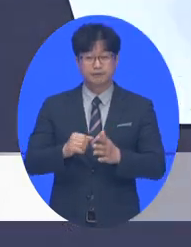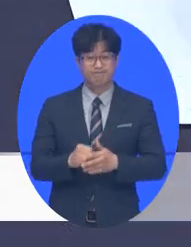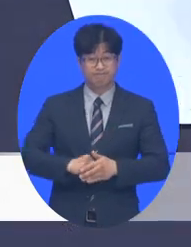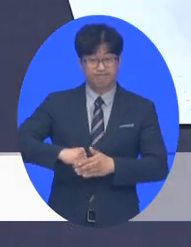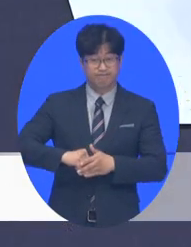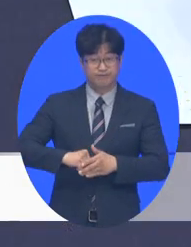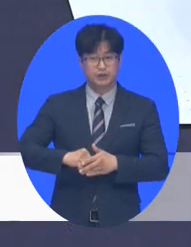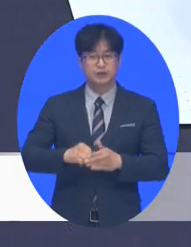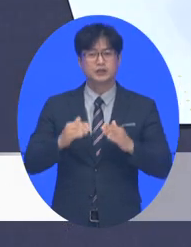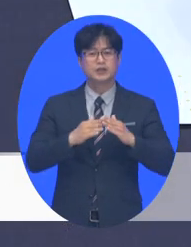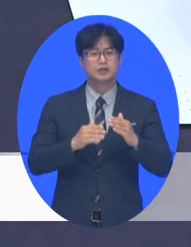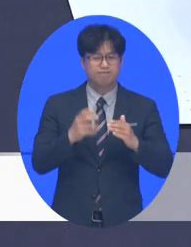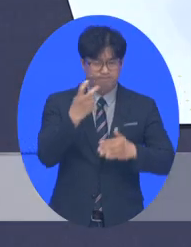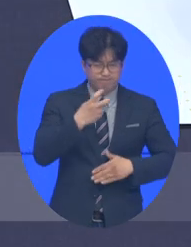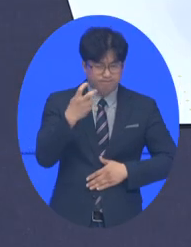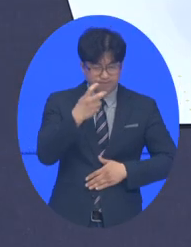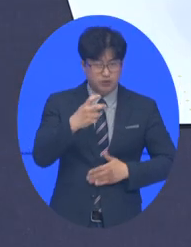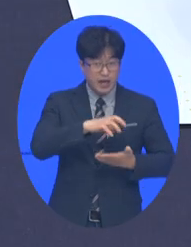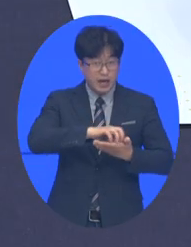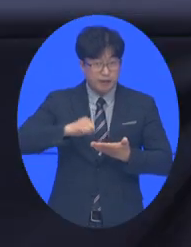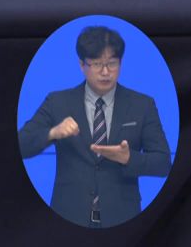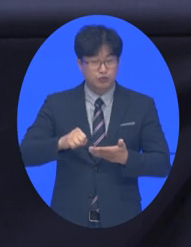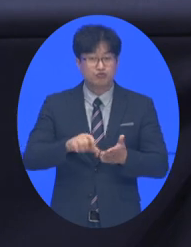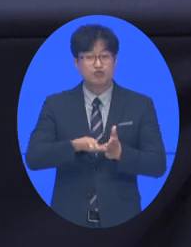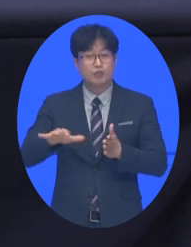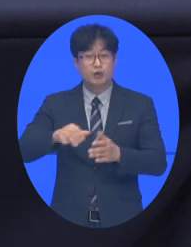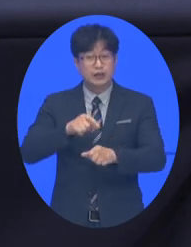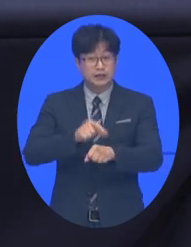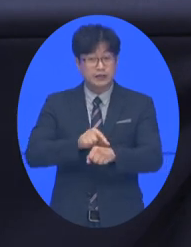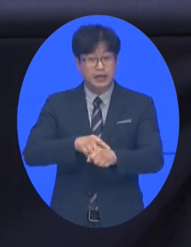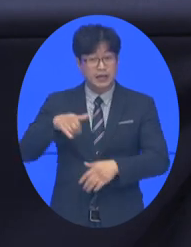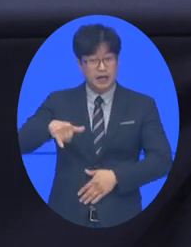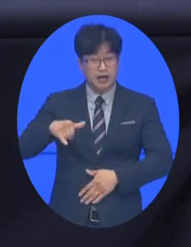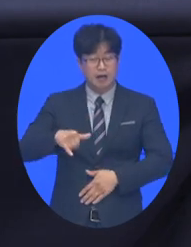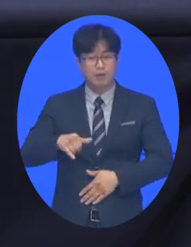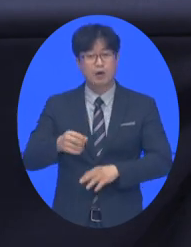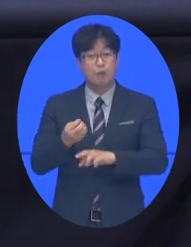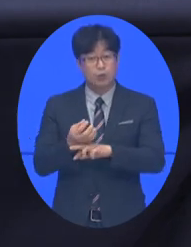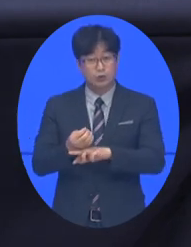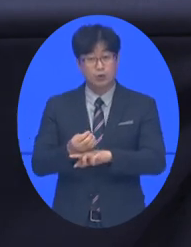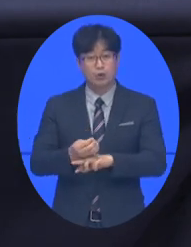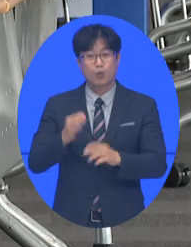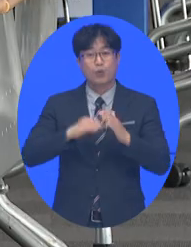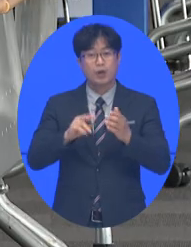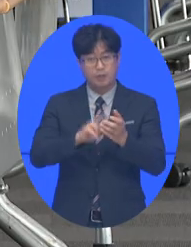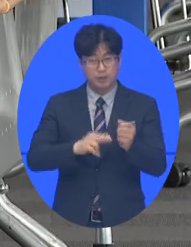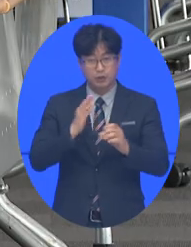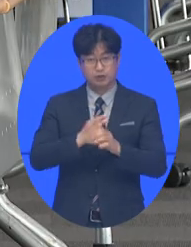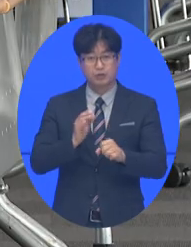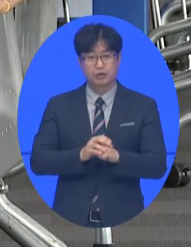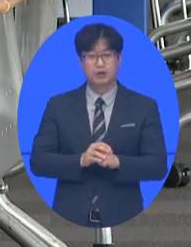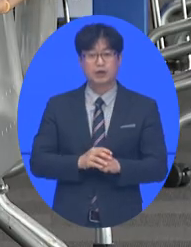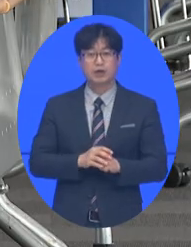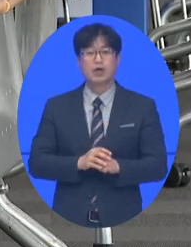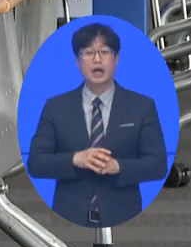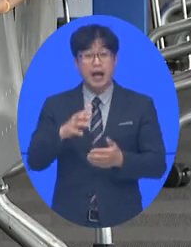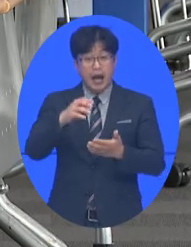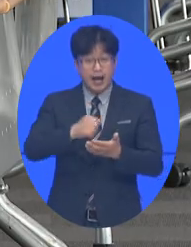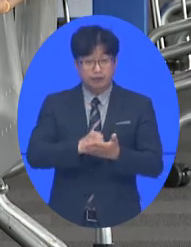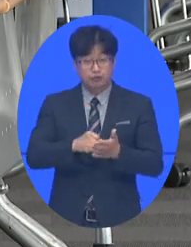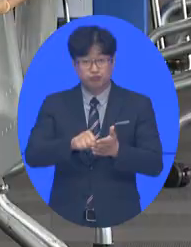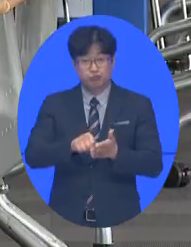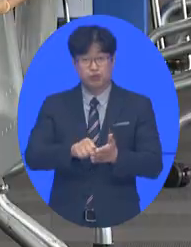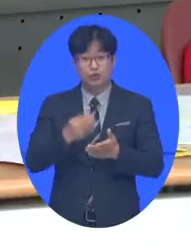지방세 고액 체납자 가택 수색을 통해 압류한 명품 시계와 가방, 귀금속 등을 공개 매각하고 있습니다. 체납자 압류 동상